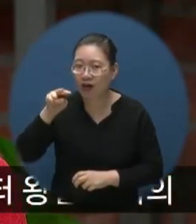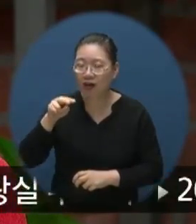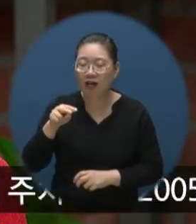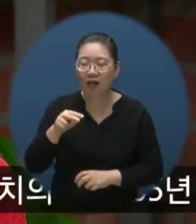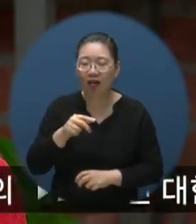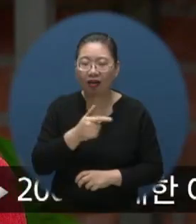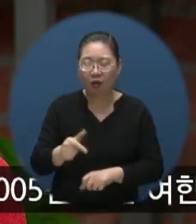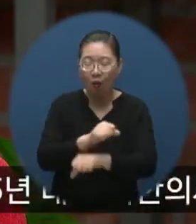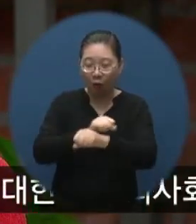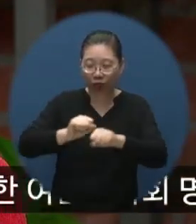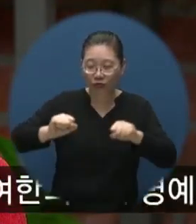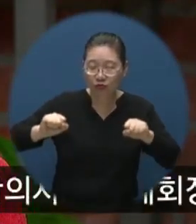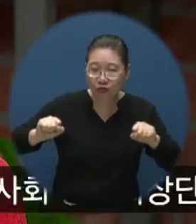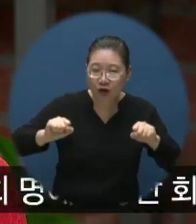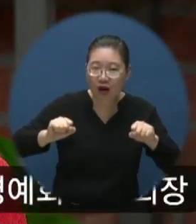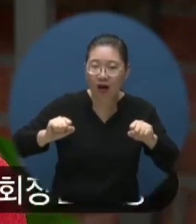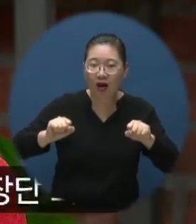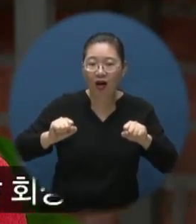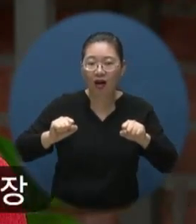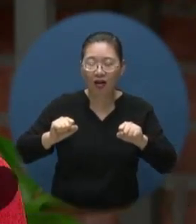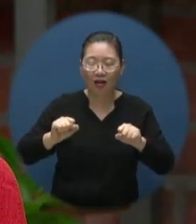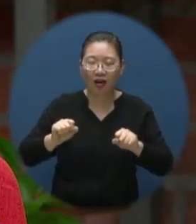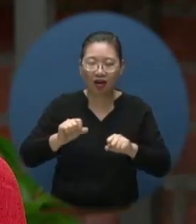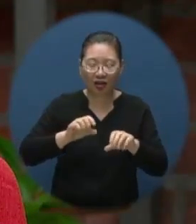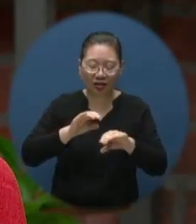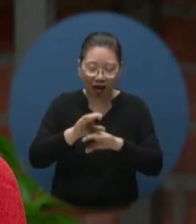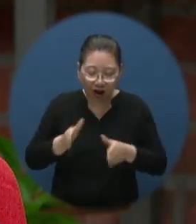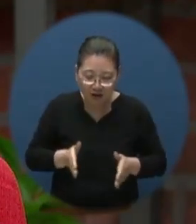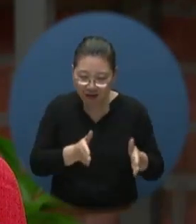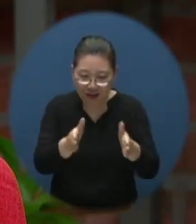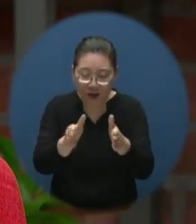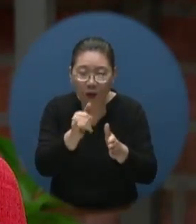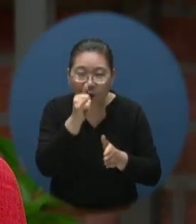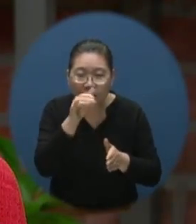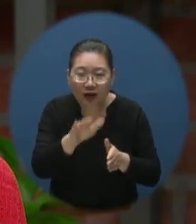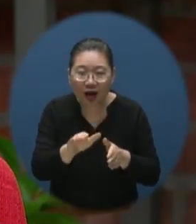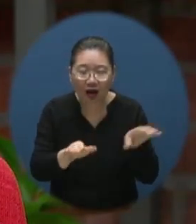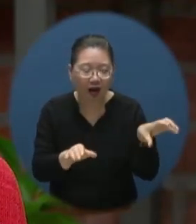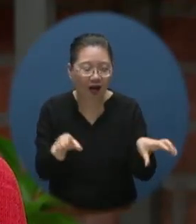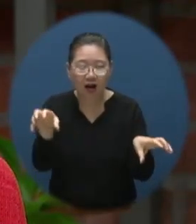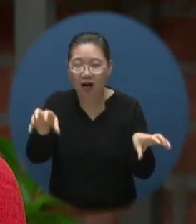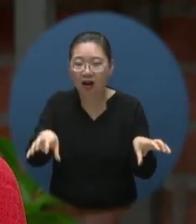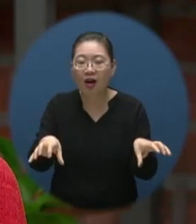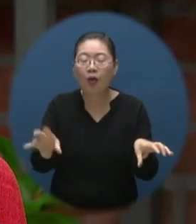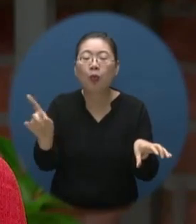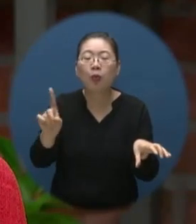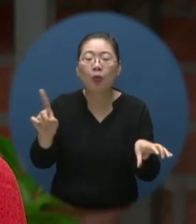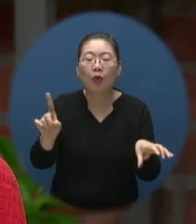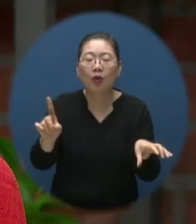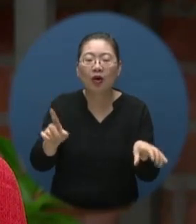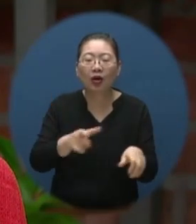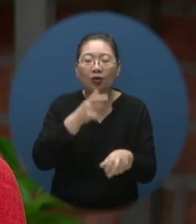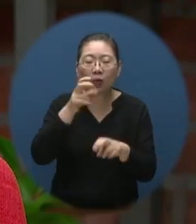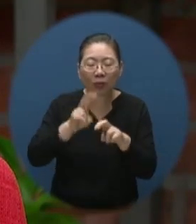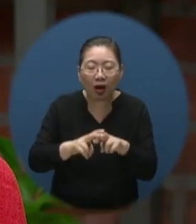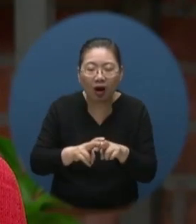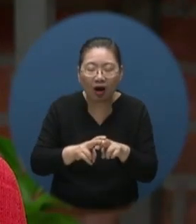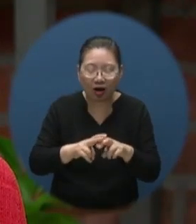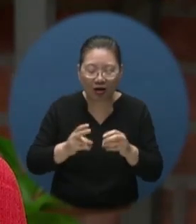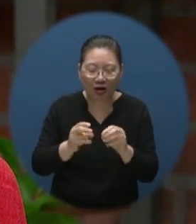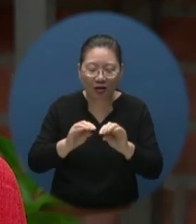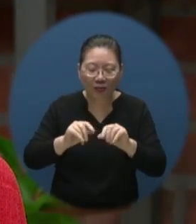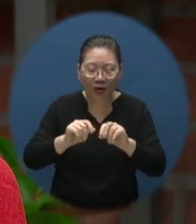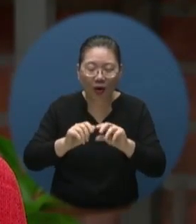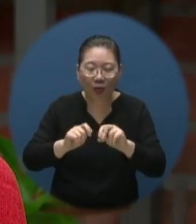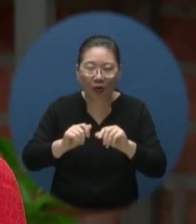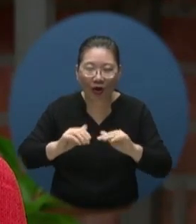아주 넓은 들 가운데로 차 길이 이렇게 쫙 나 있는데요. 네. 양쪽이 다 논밭이고 평지인데요.